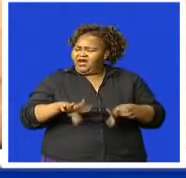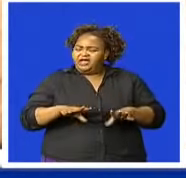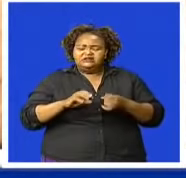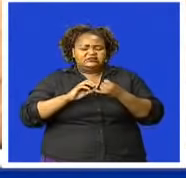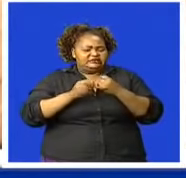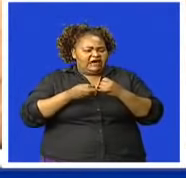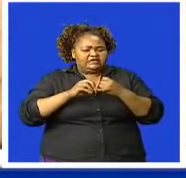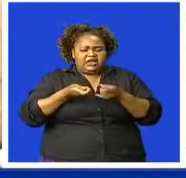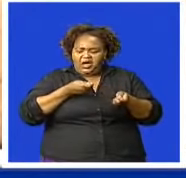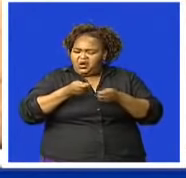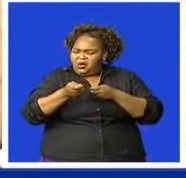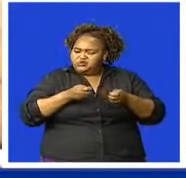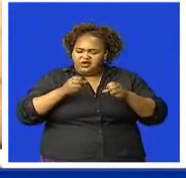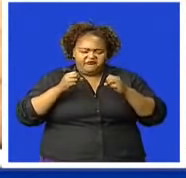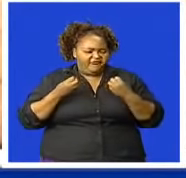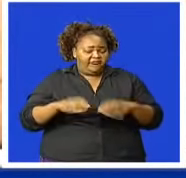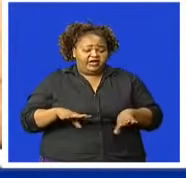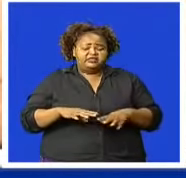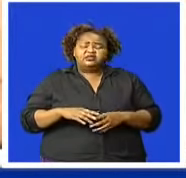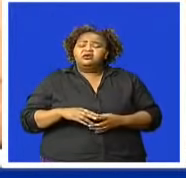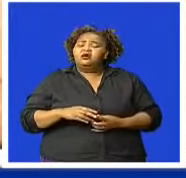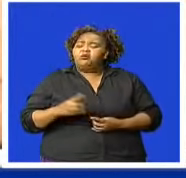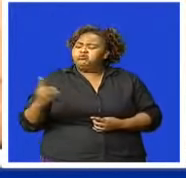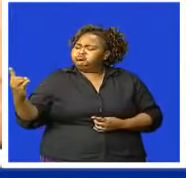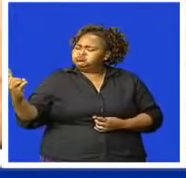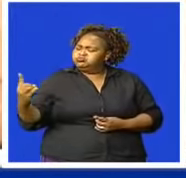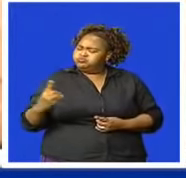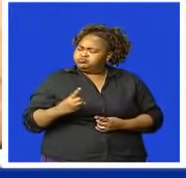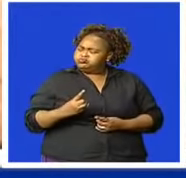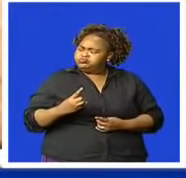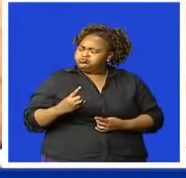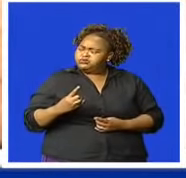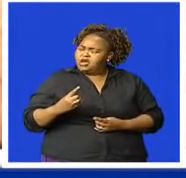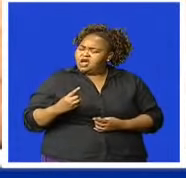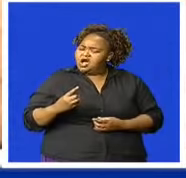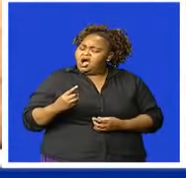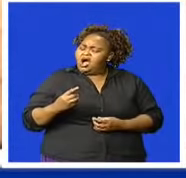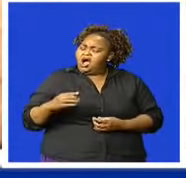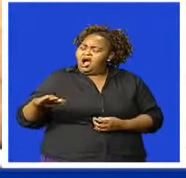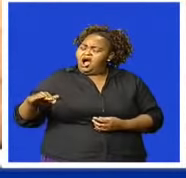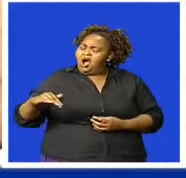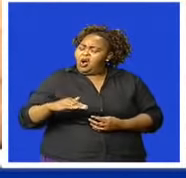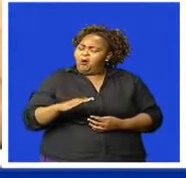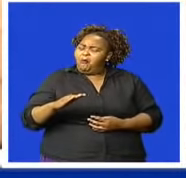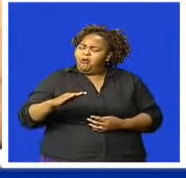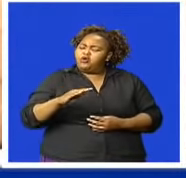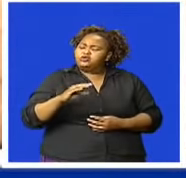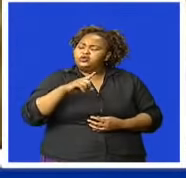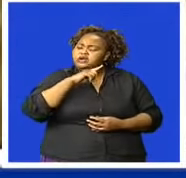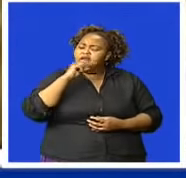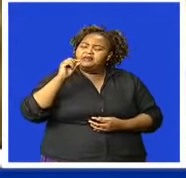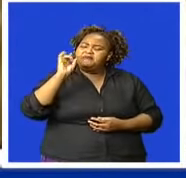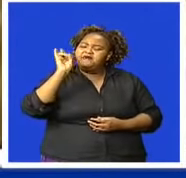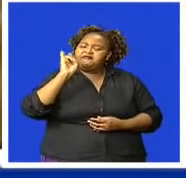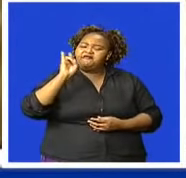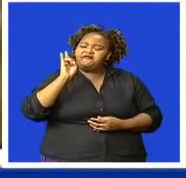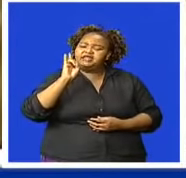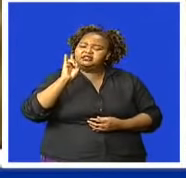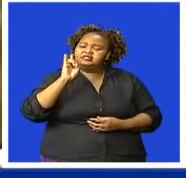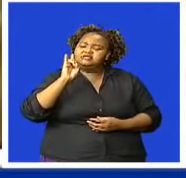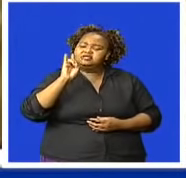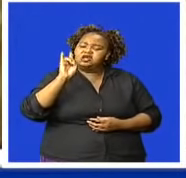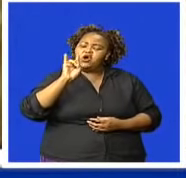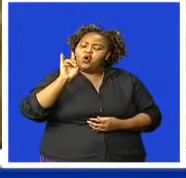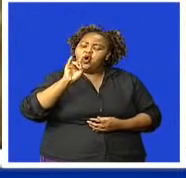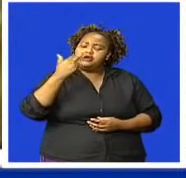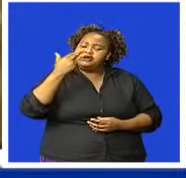ngayi-controller. Kwachamuka i-Honda Fit lemnyama lichamuka esiphofaneni. Ngathi eish salo ngifika yona ngiphume la